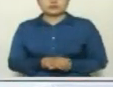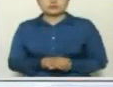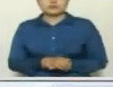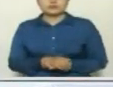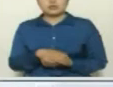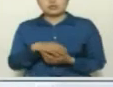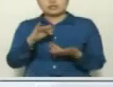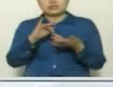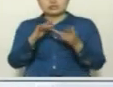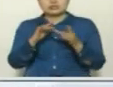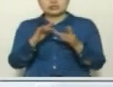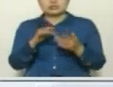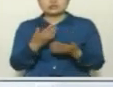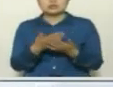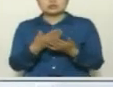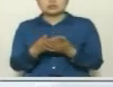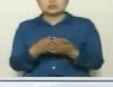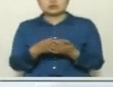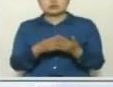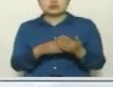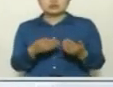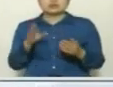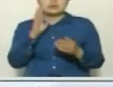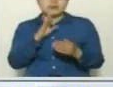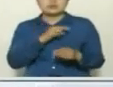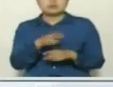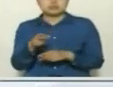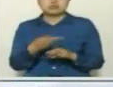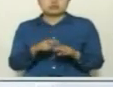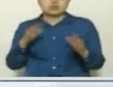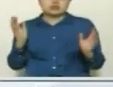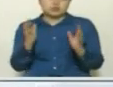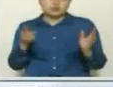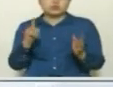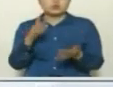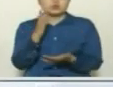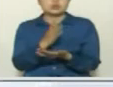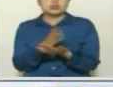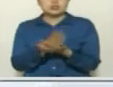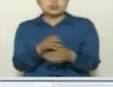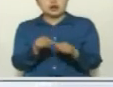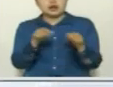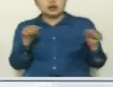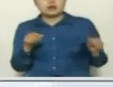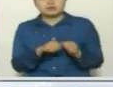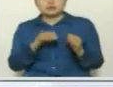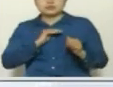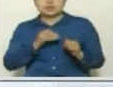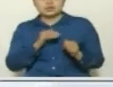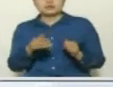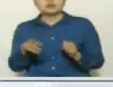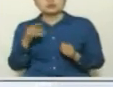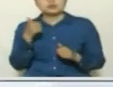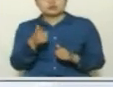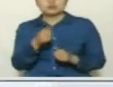Как видно, работы по озеленению в Актау ведутся. Специалисты соответствующих учреждений отвечают на вопросы пользователей